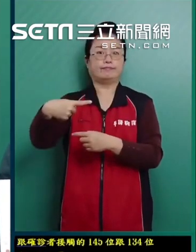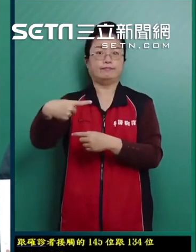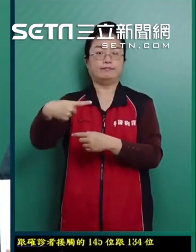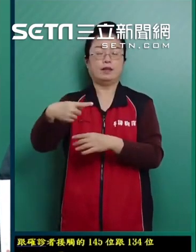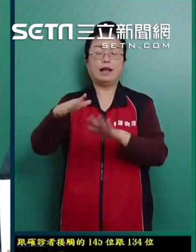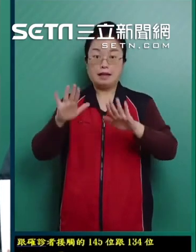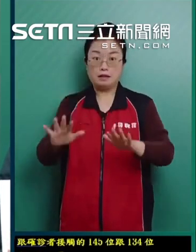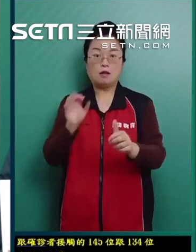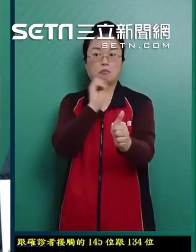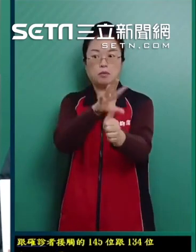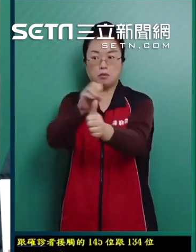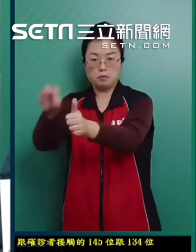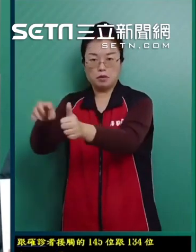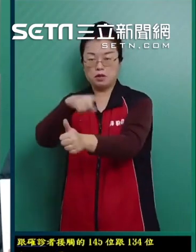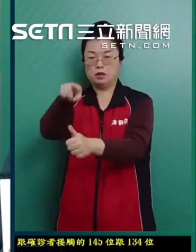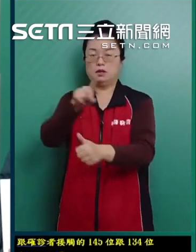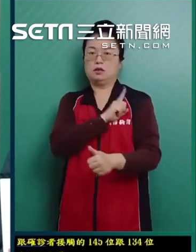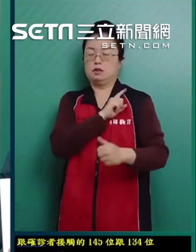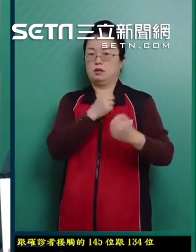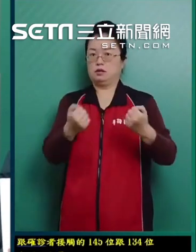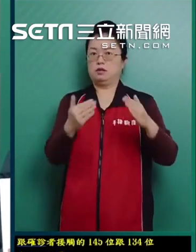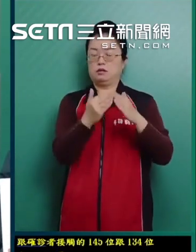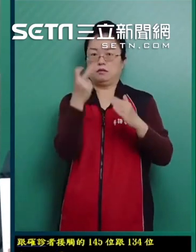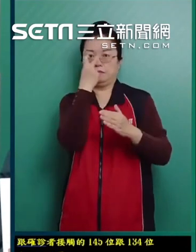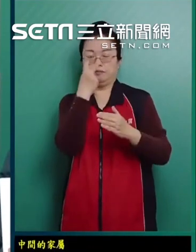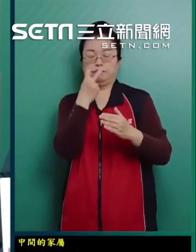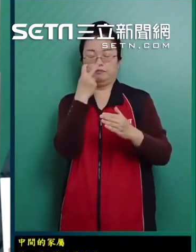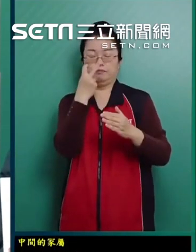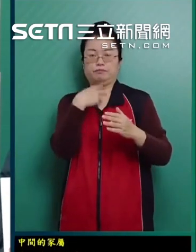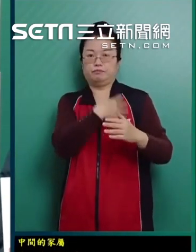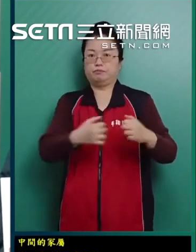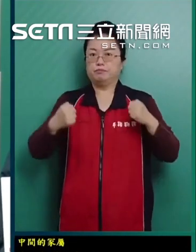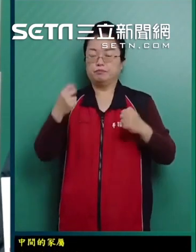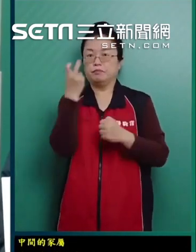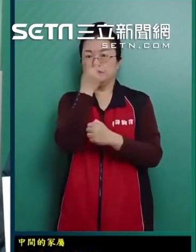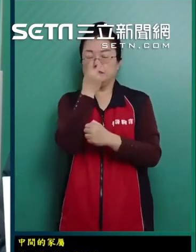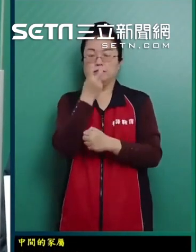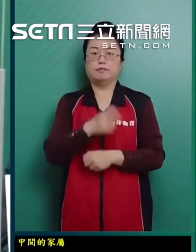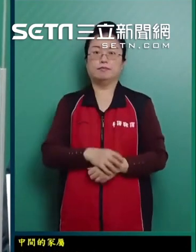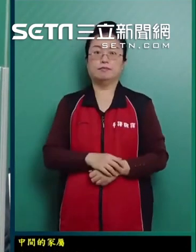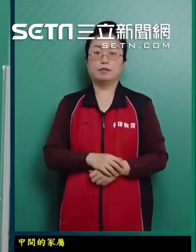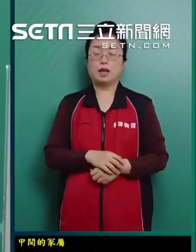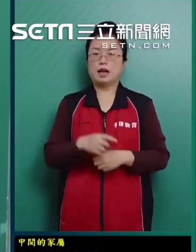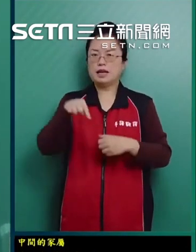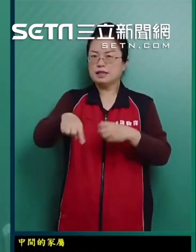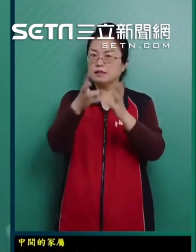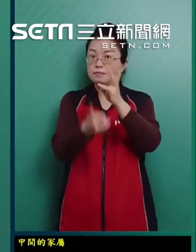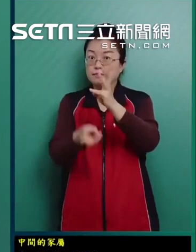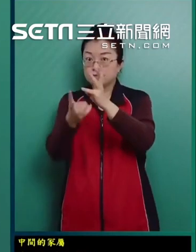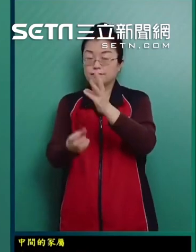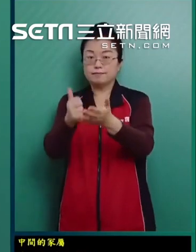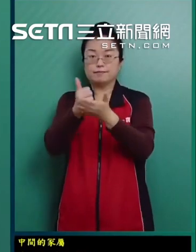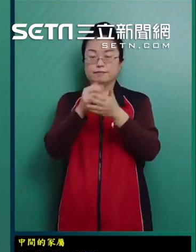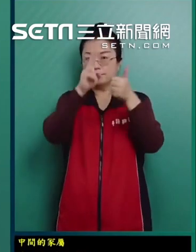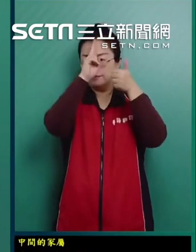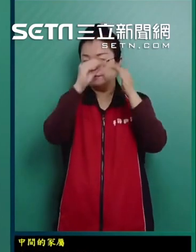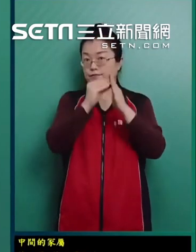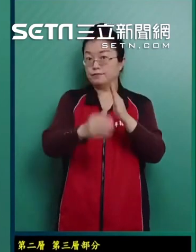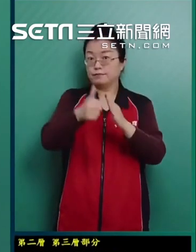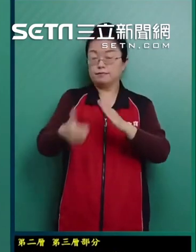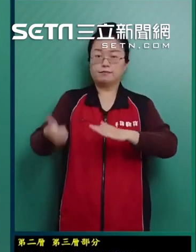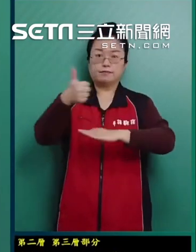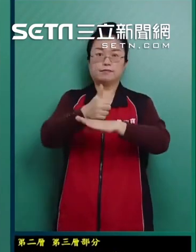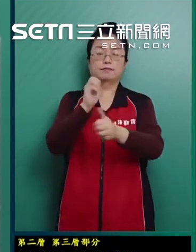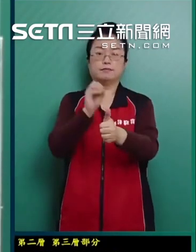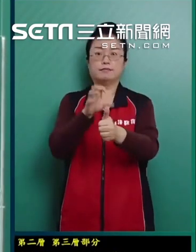是做自我健康监测这部分，详细的部分我们请卫生局许局长来跟各位报告台南市的台南市